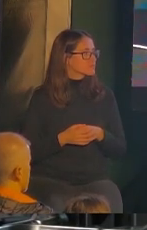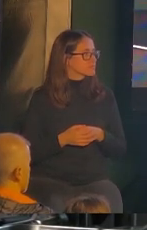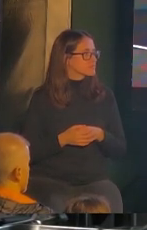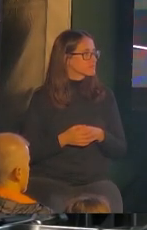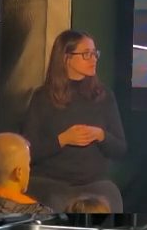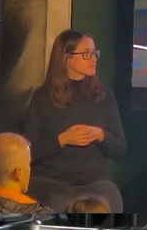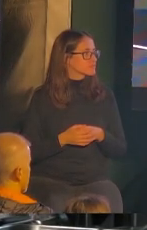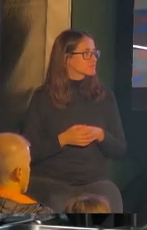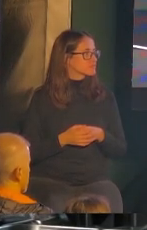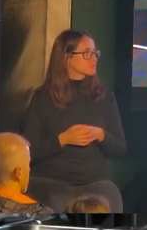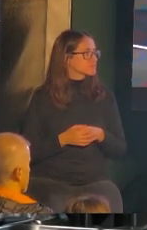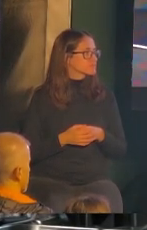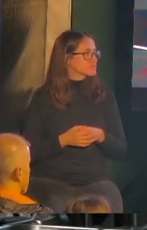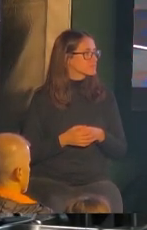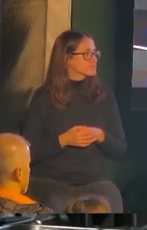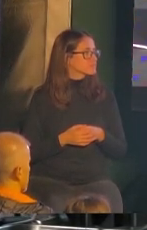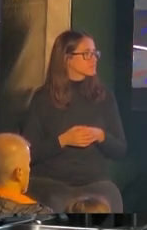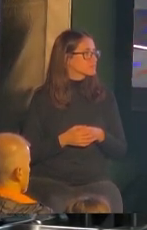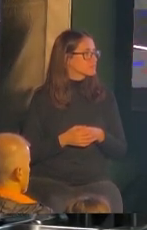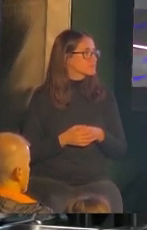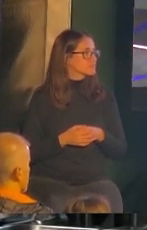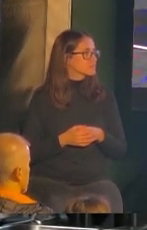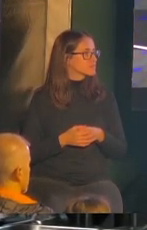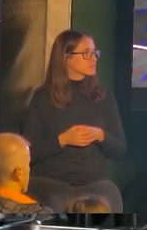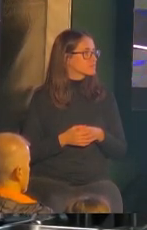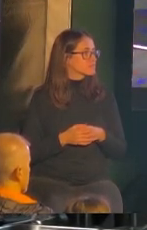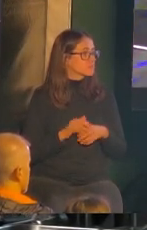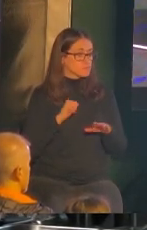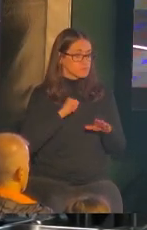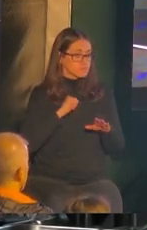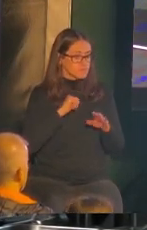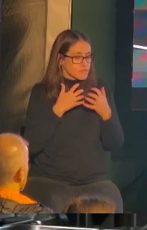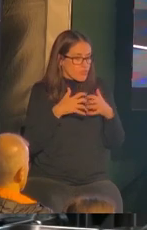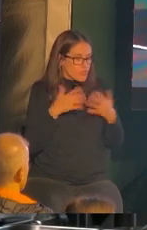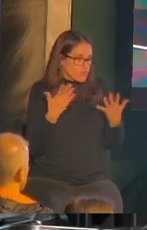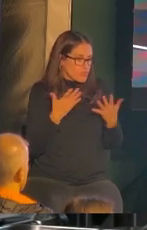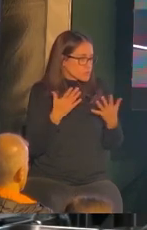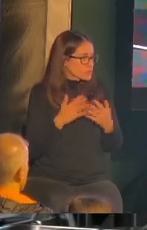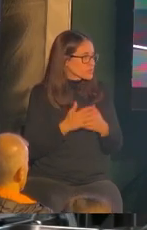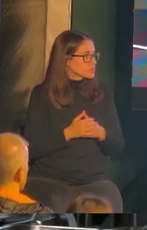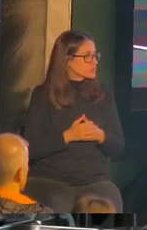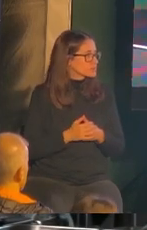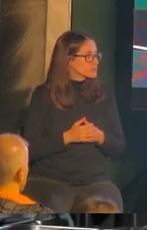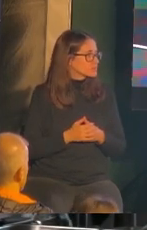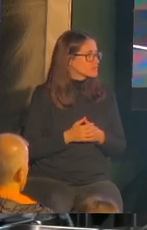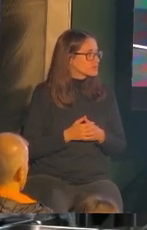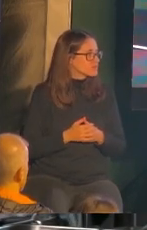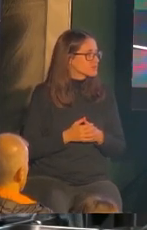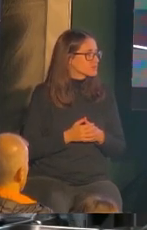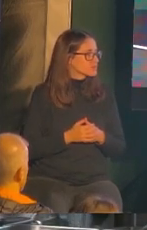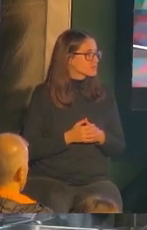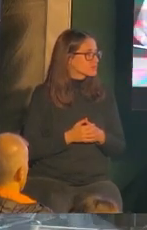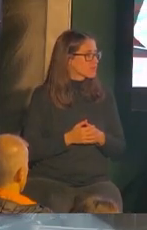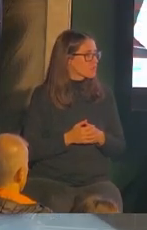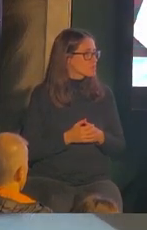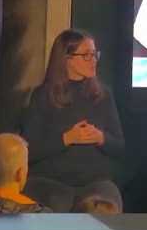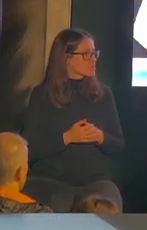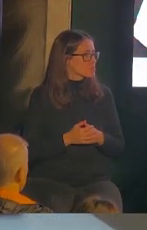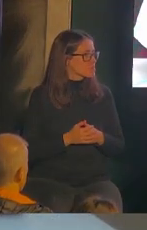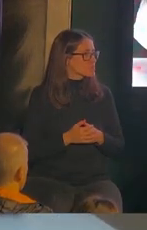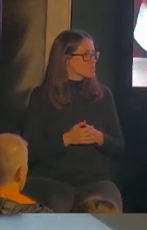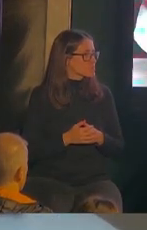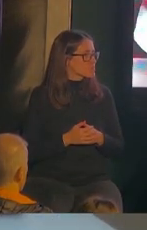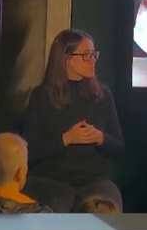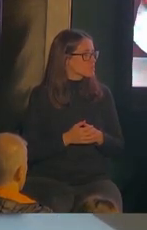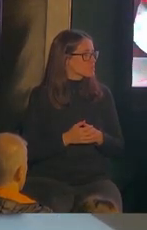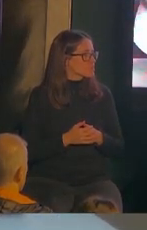Vale. Saps com va? Perdó, és que aquest no el tinc. A veure, on? Increase. Pues